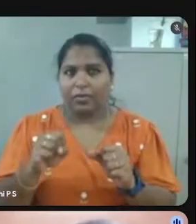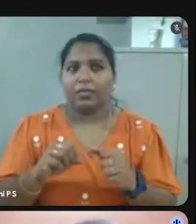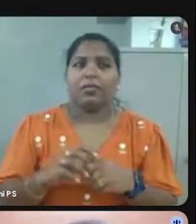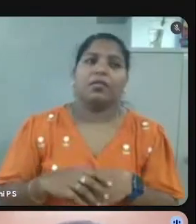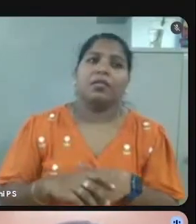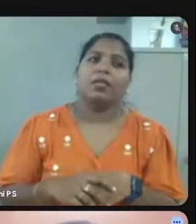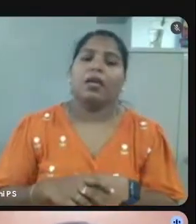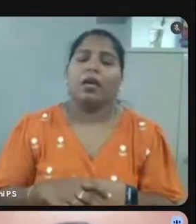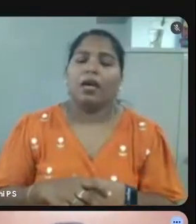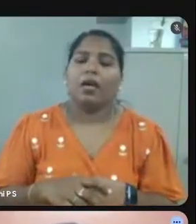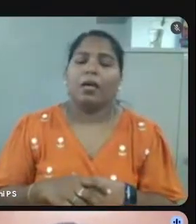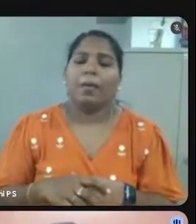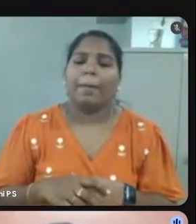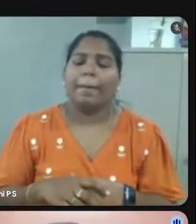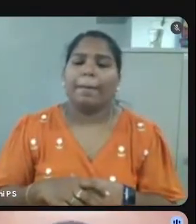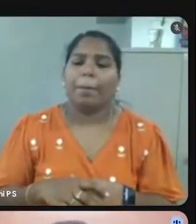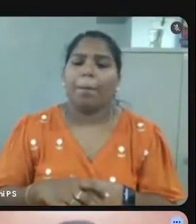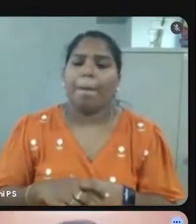വെച്ചാൽ മസ്കുലർ